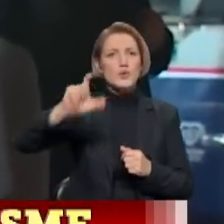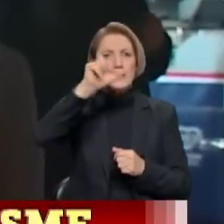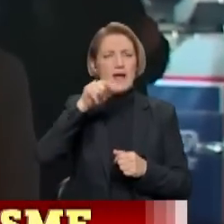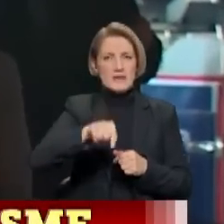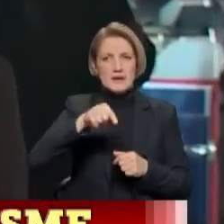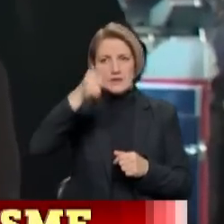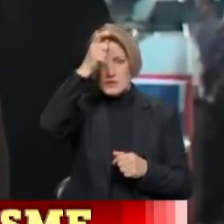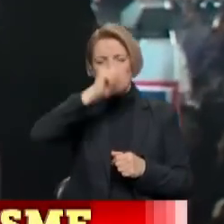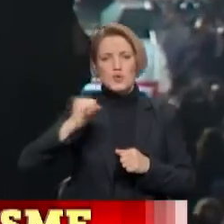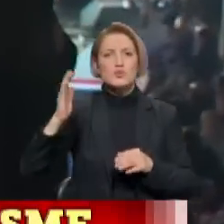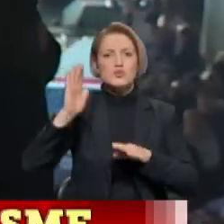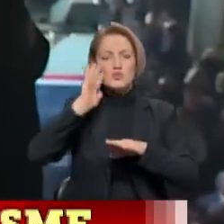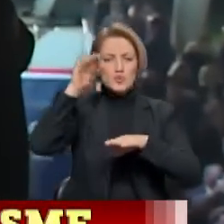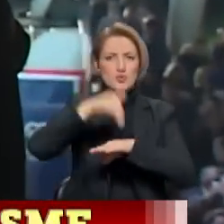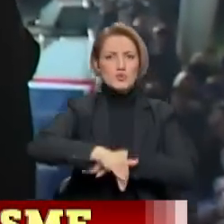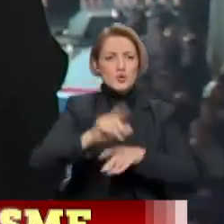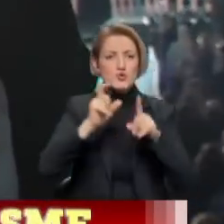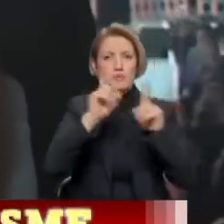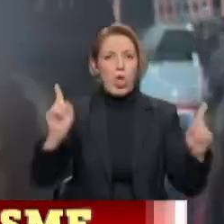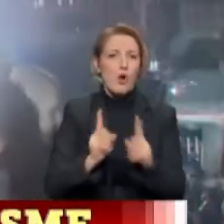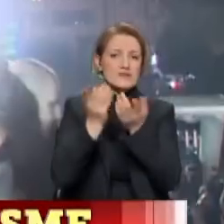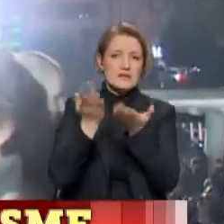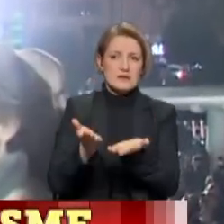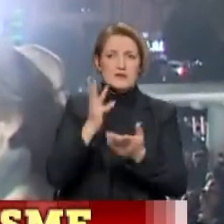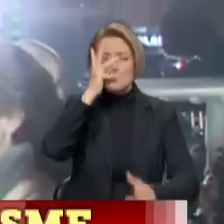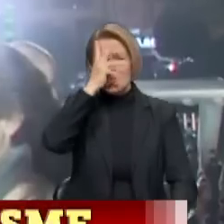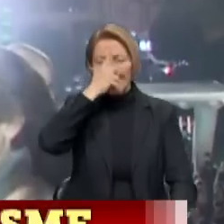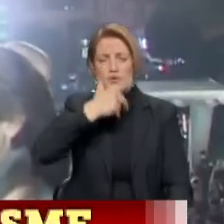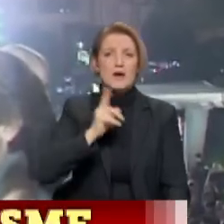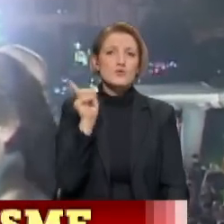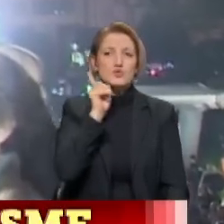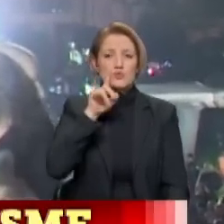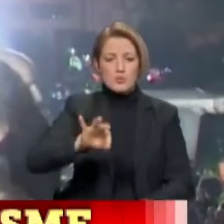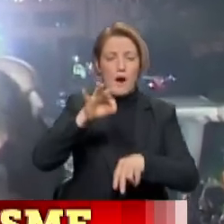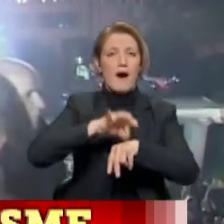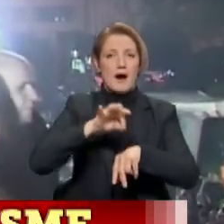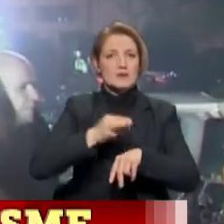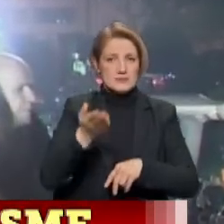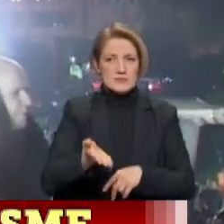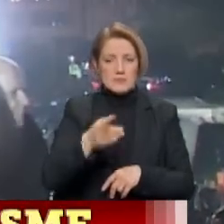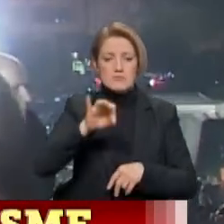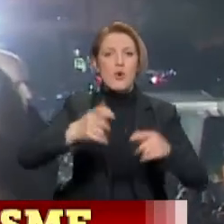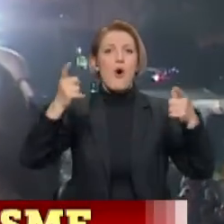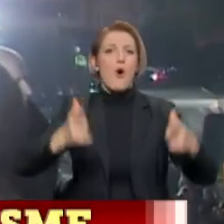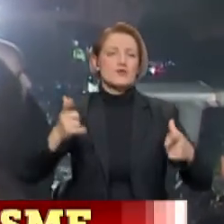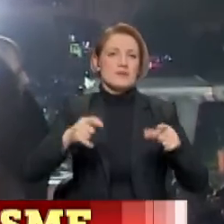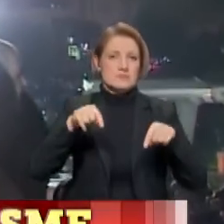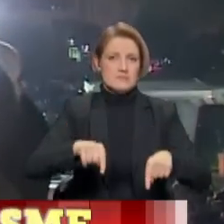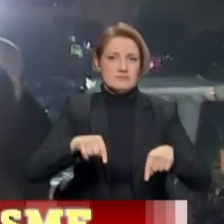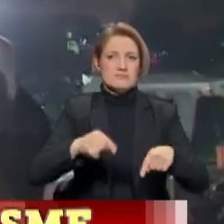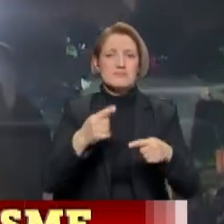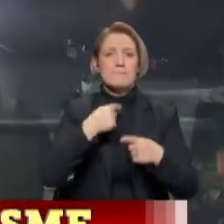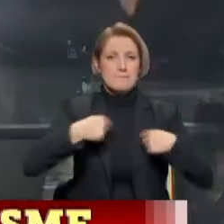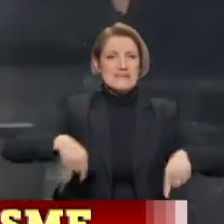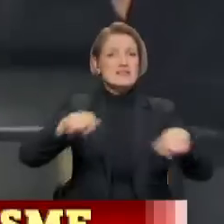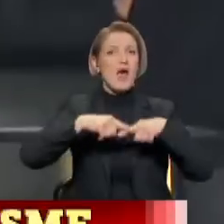Türkiye'nin düştüğü durumun özetidir. Utanç duyduğumuz bu anı bu ortamı